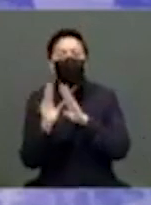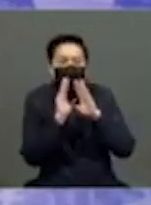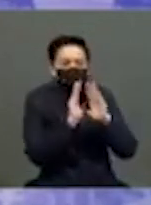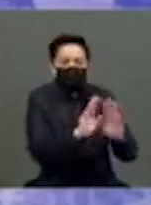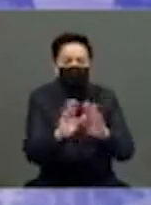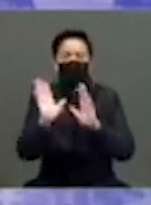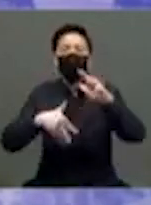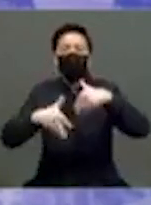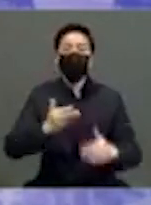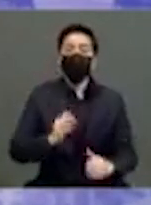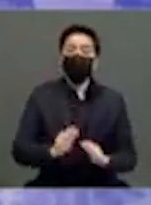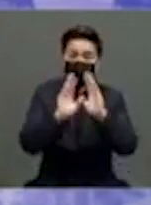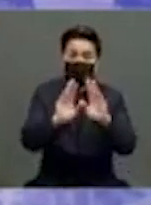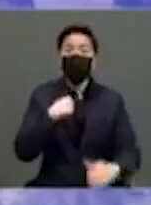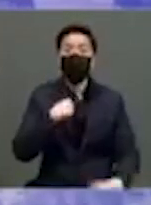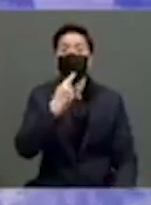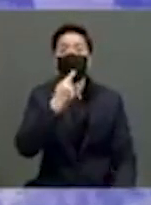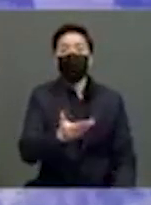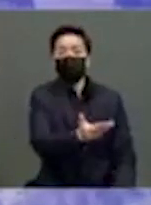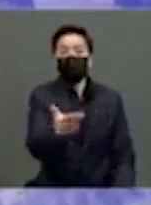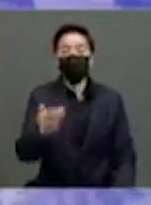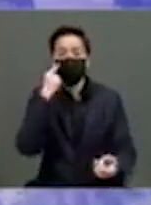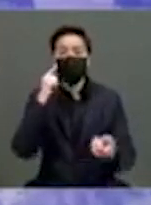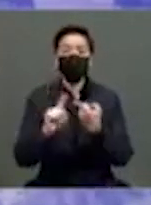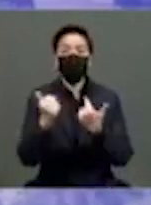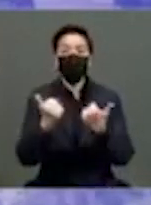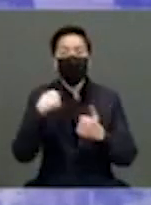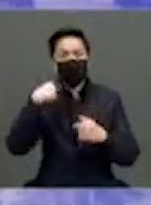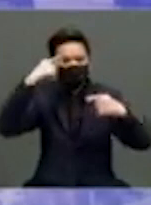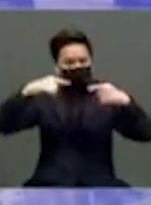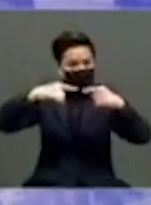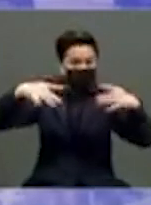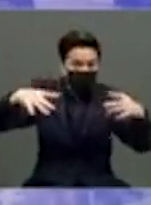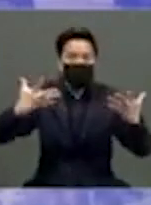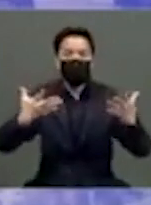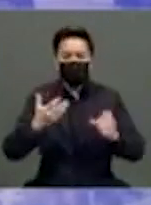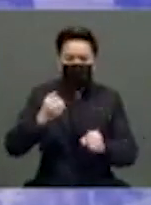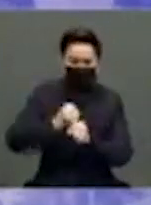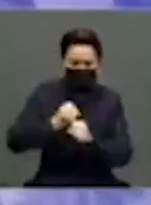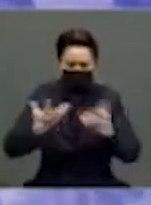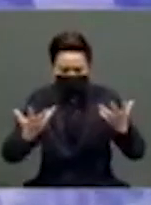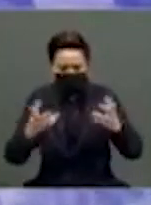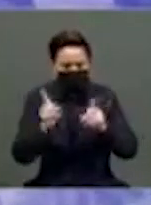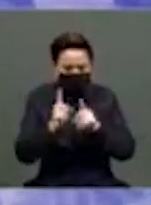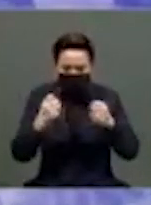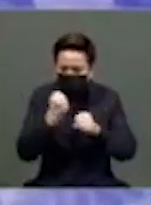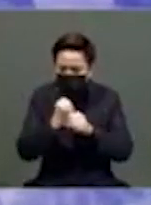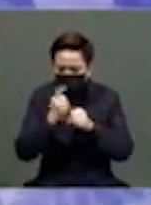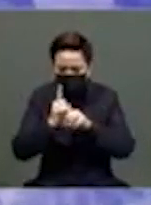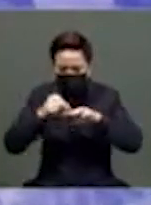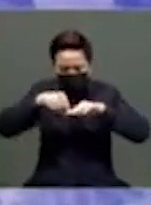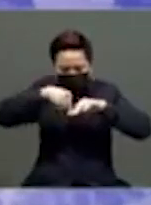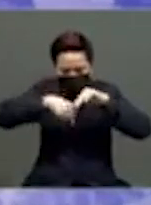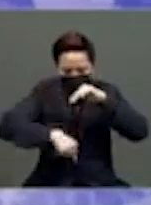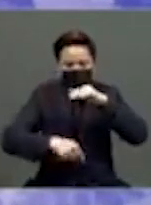ห่วงใยมาว่าสิ่งต่างๆนั้นความเห็นไม่ตรงกันการทำงานที่มีเรื่องที่จะต้องลง